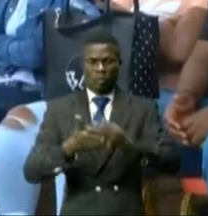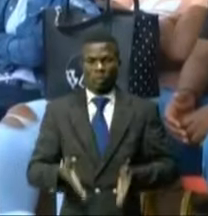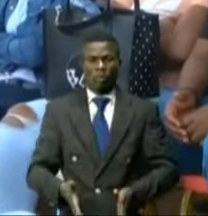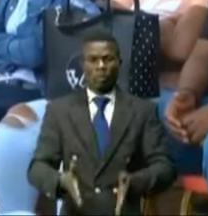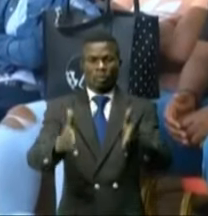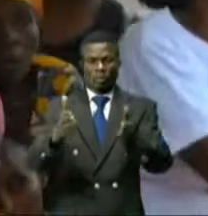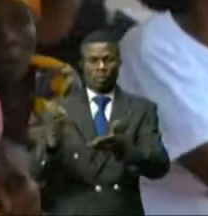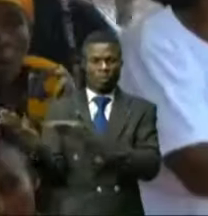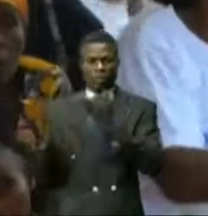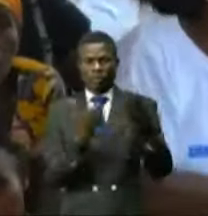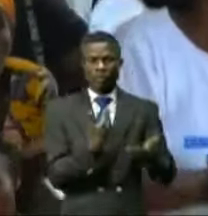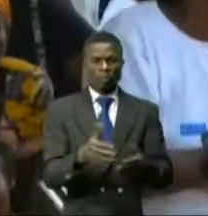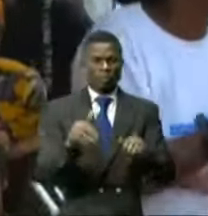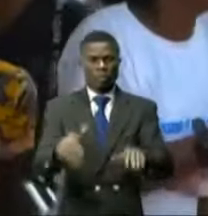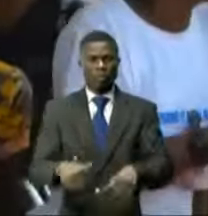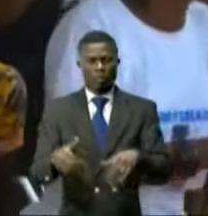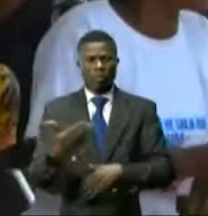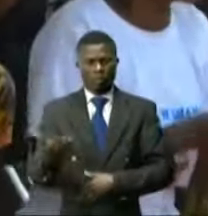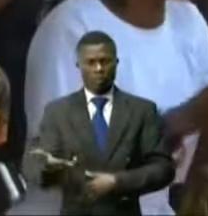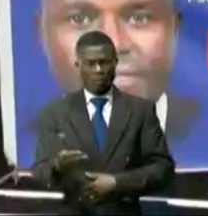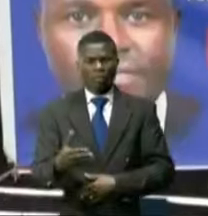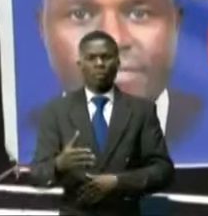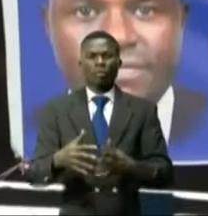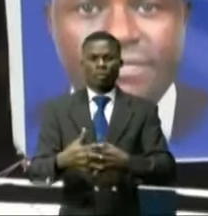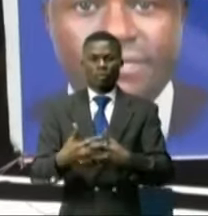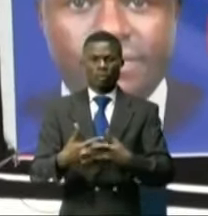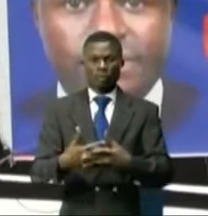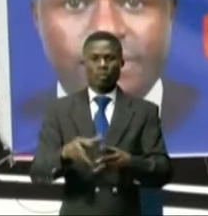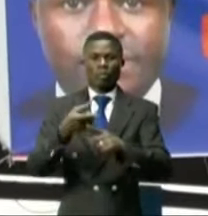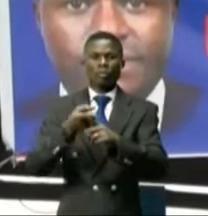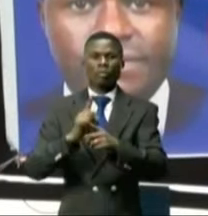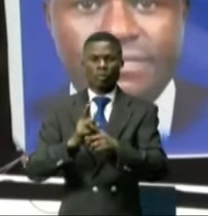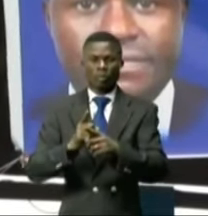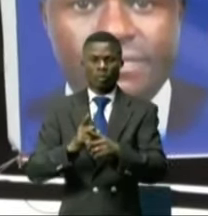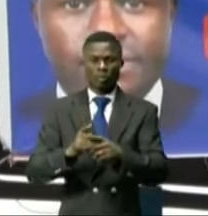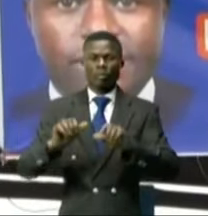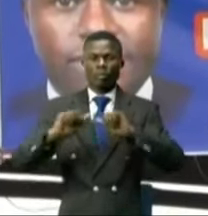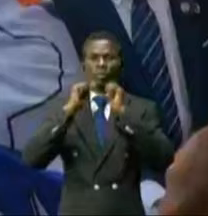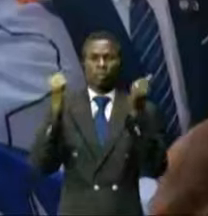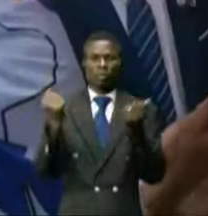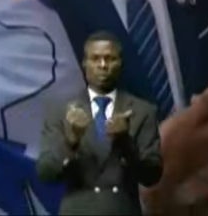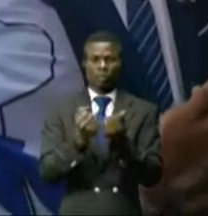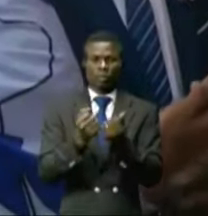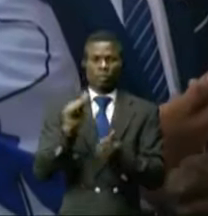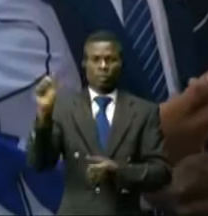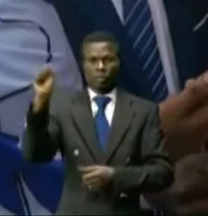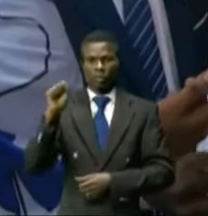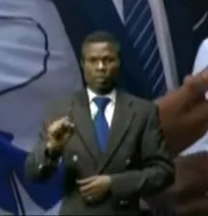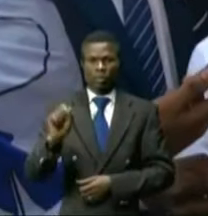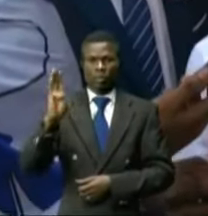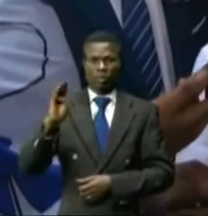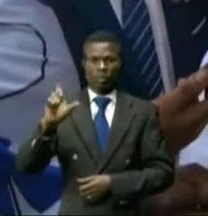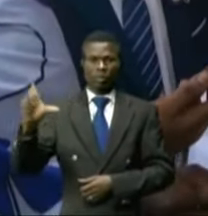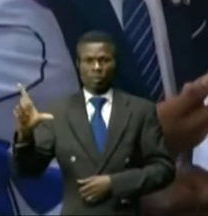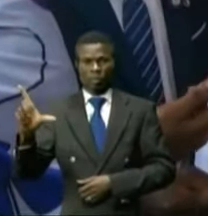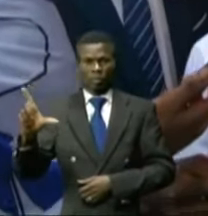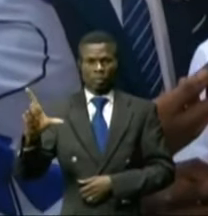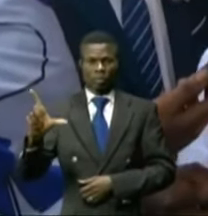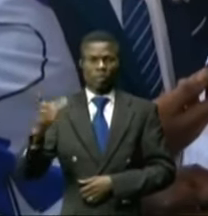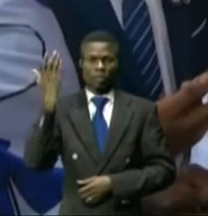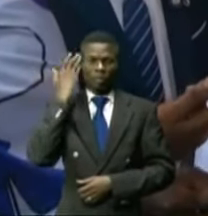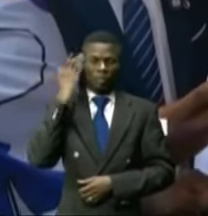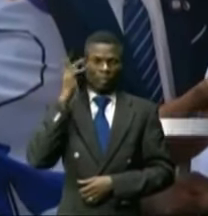routes et dessertes agricoles. Cette œuvre porte la signature de l'ASBEL à Sikama et Sala, cher à Patou